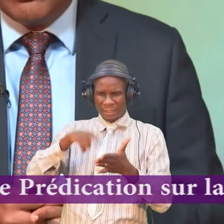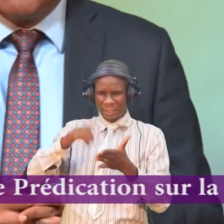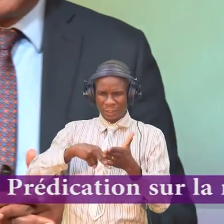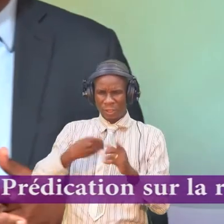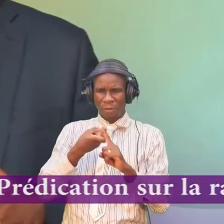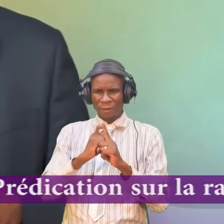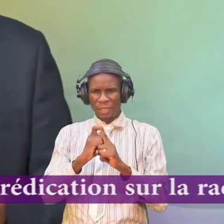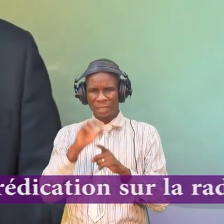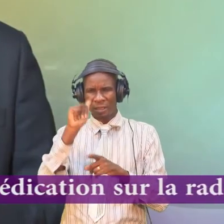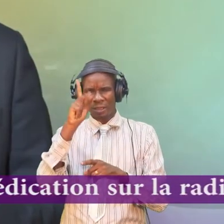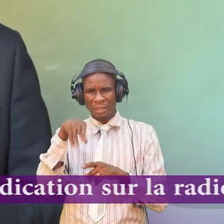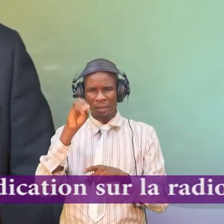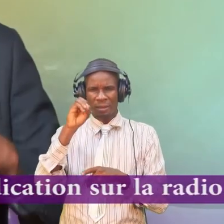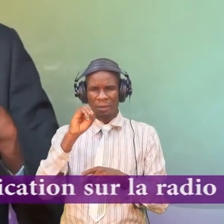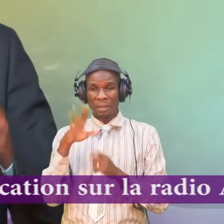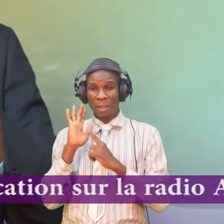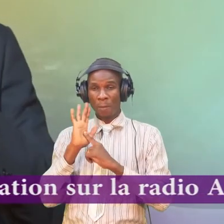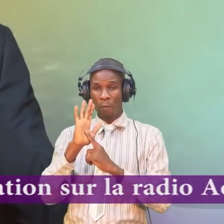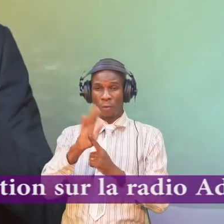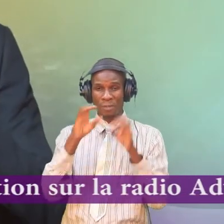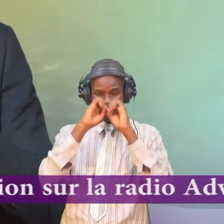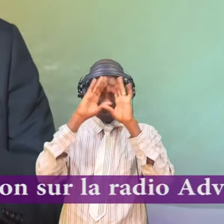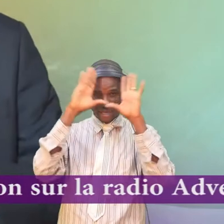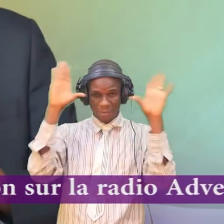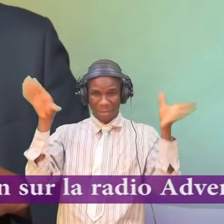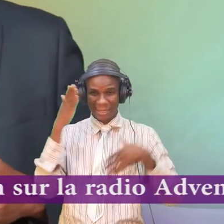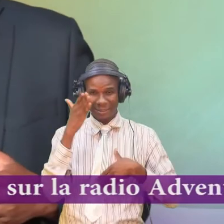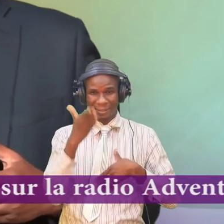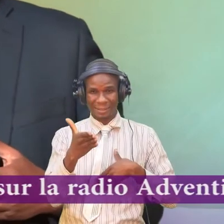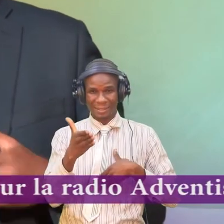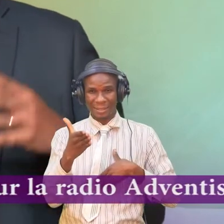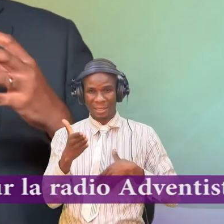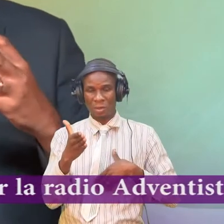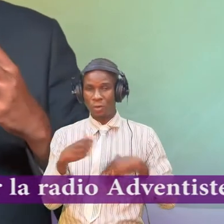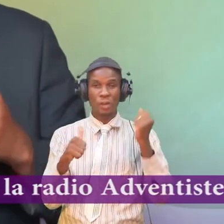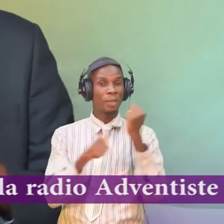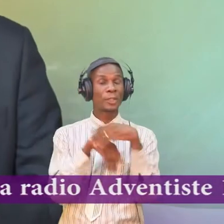Du livre de l'Apocalypse. Mafungu haya ya Ufunuo yanatuonyesha wazi kwamba